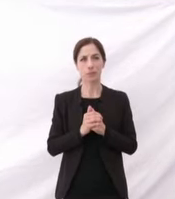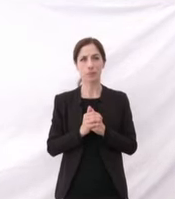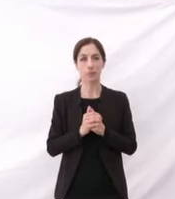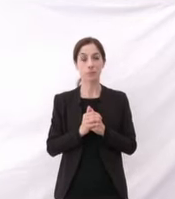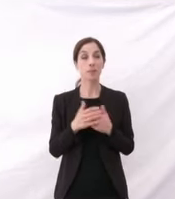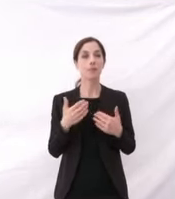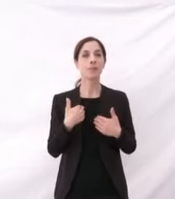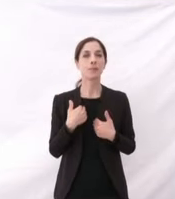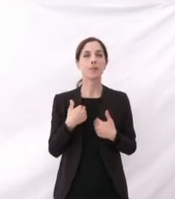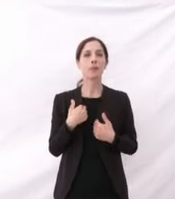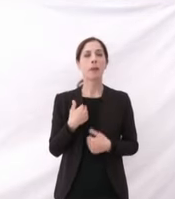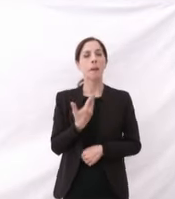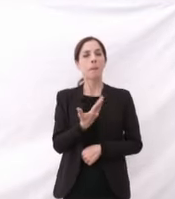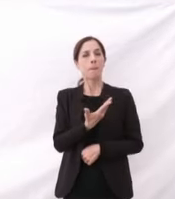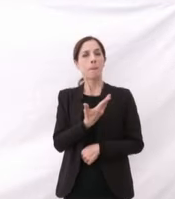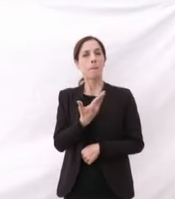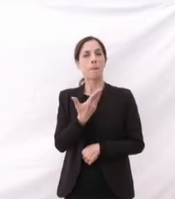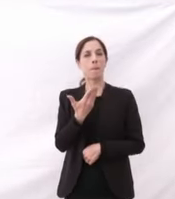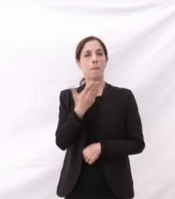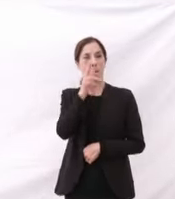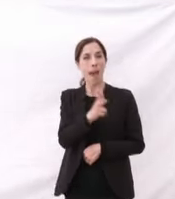Papa Francesco,